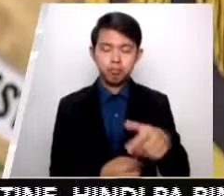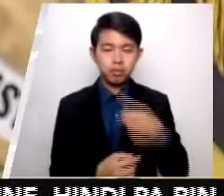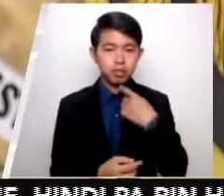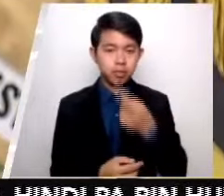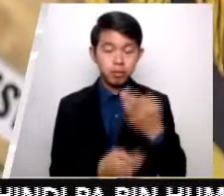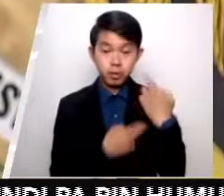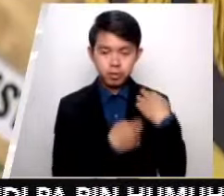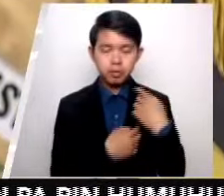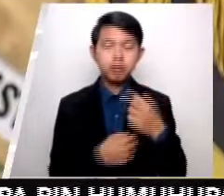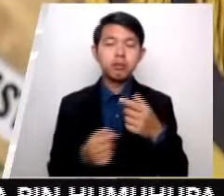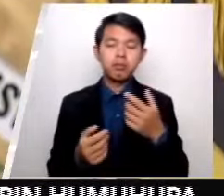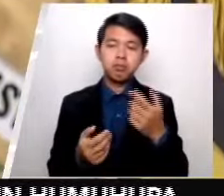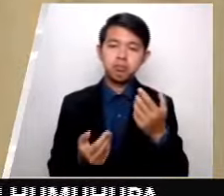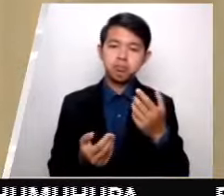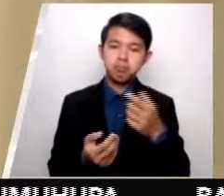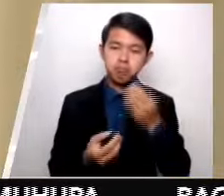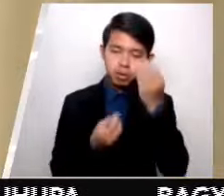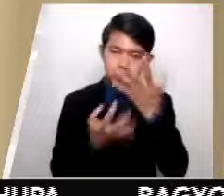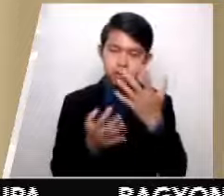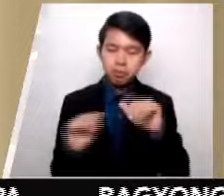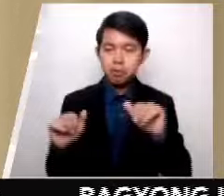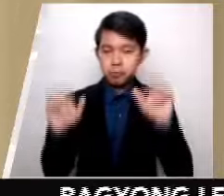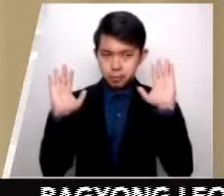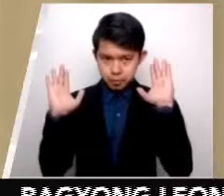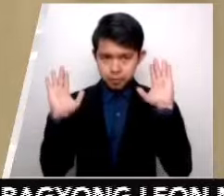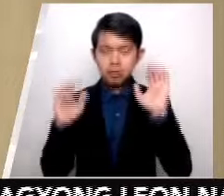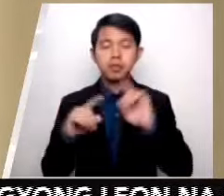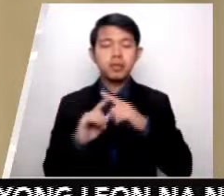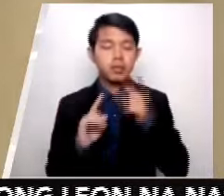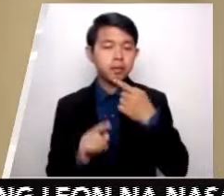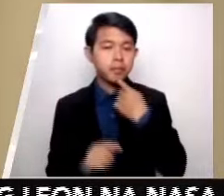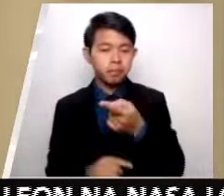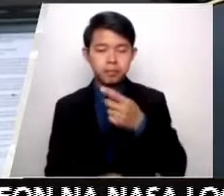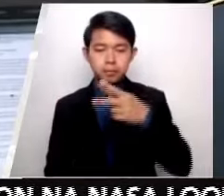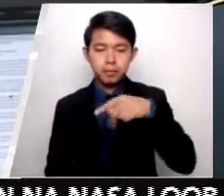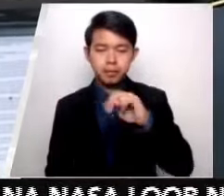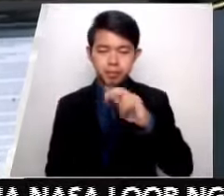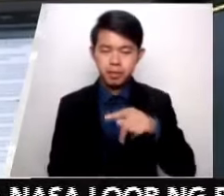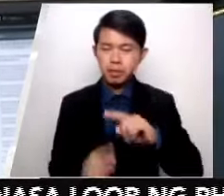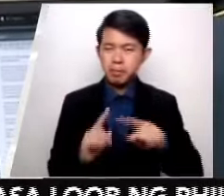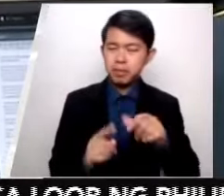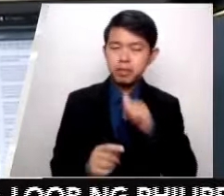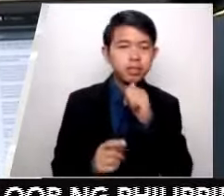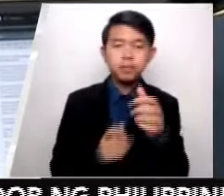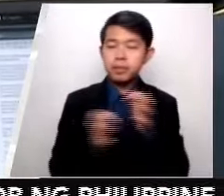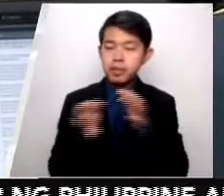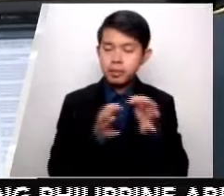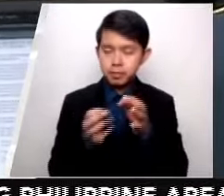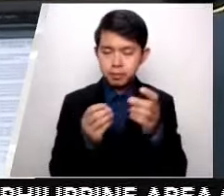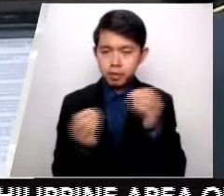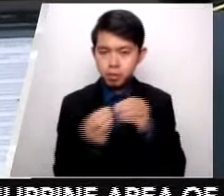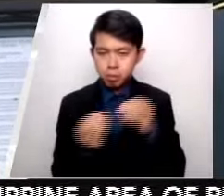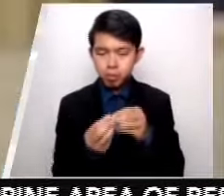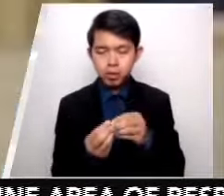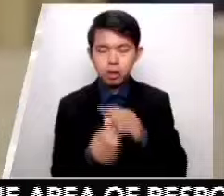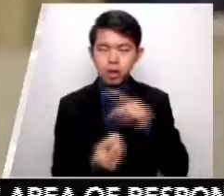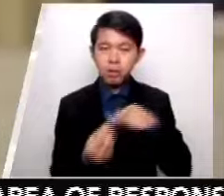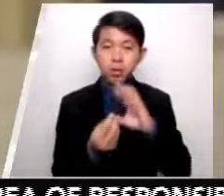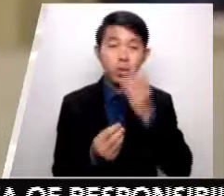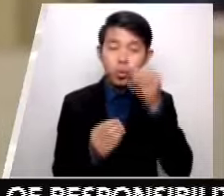susuko ayon sa PNP. Pero hindi muna nagbigay ang PNP na karagdagang impormasyon sa pagkakakilanlan